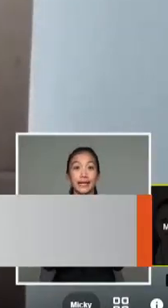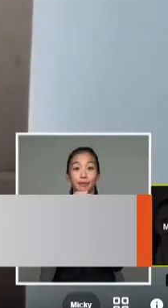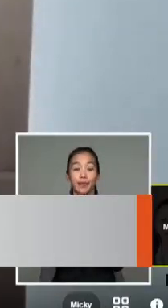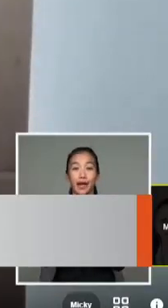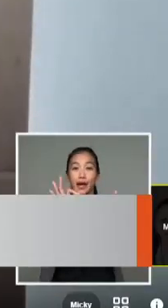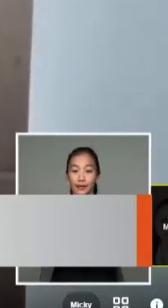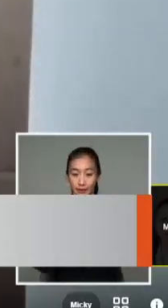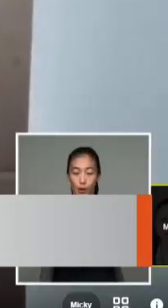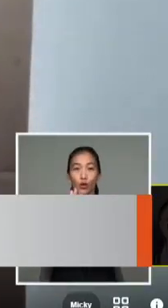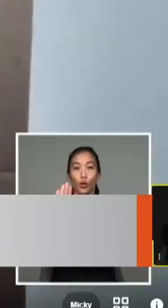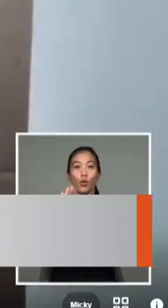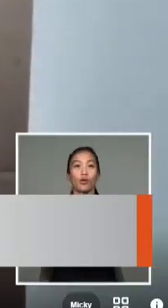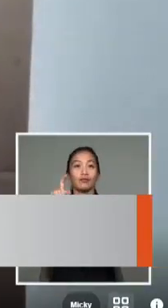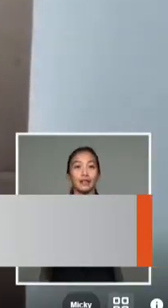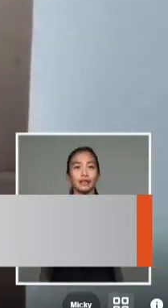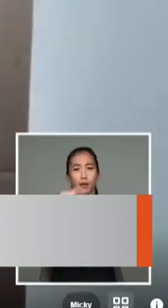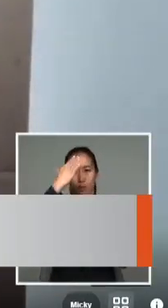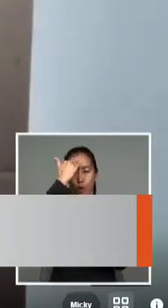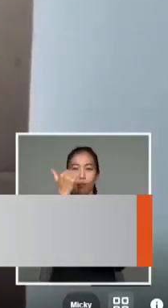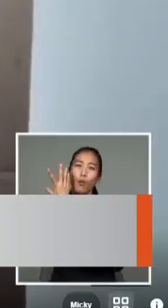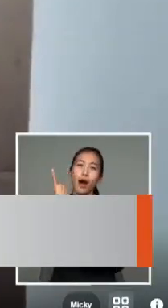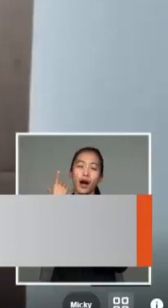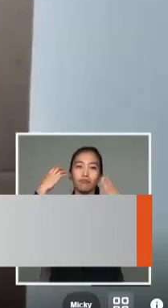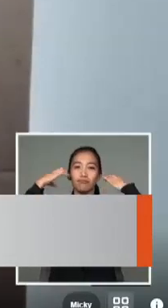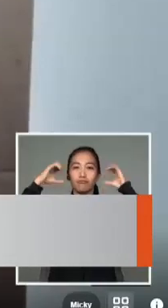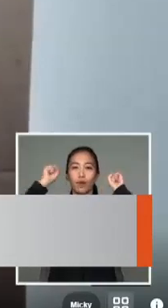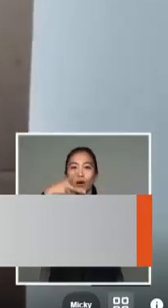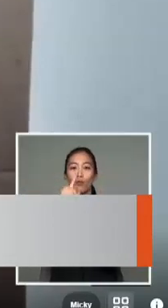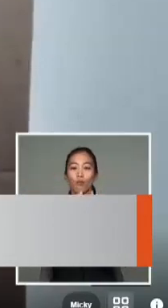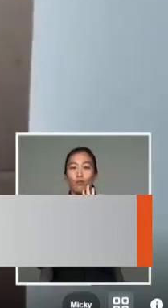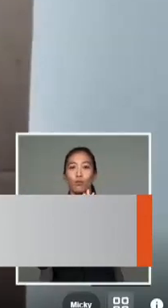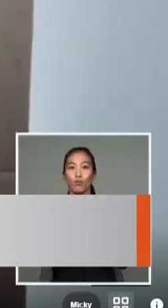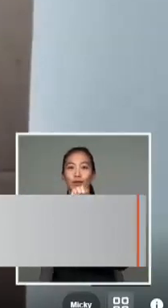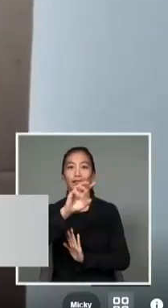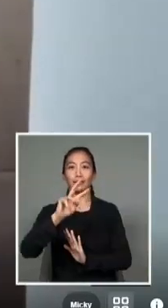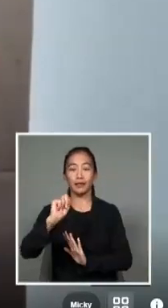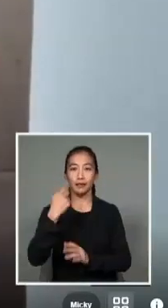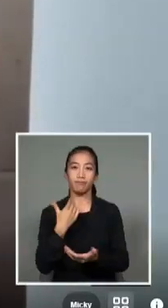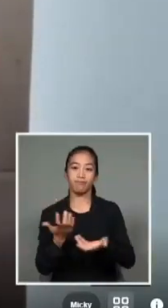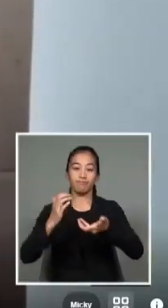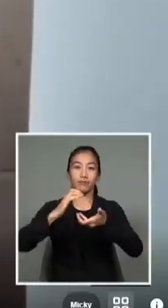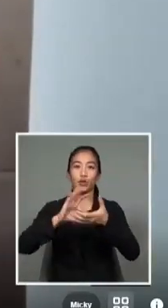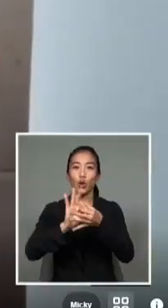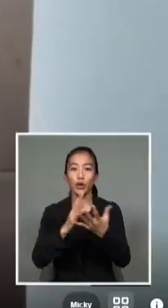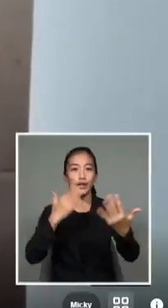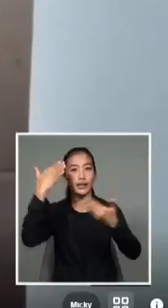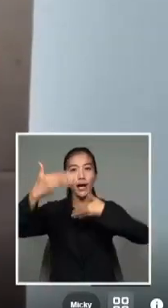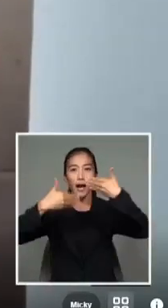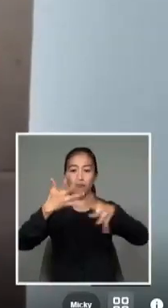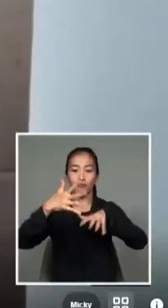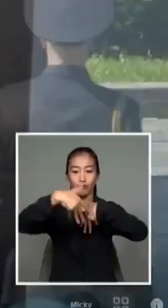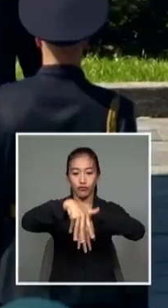นี้ค่ะประธานาธิบดีวลาดิเมียร์ปูตินก็ได้เพิ่งไปร่วมพิธีสวนสนามนะคะเนื่องในโอกาสครบรอบ75ปี